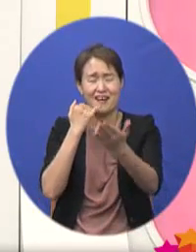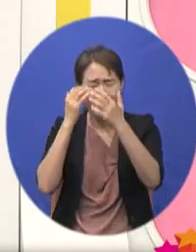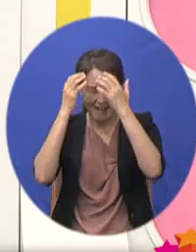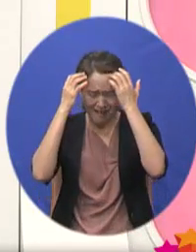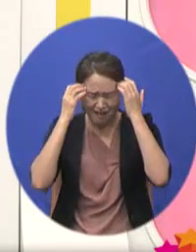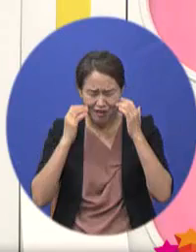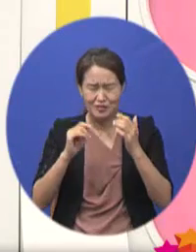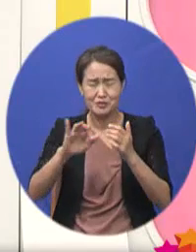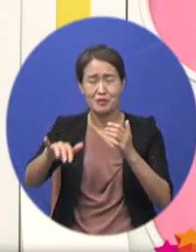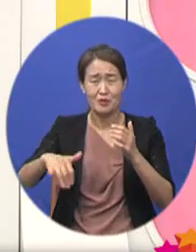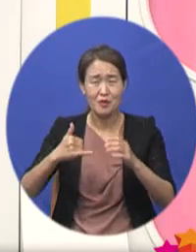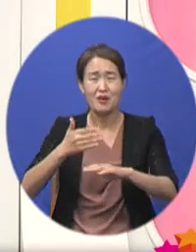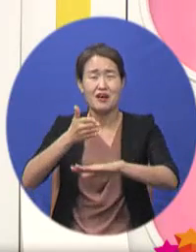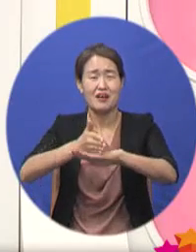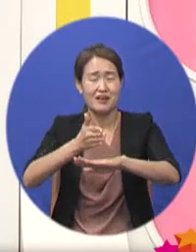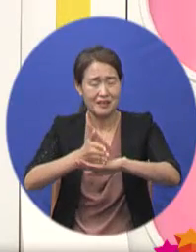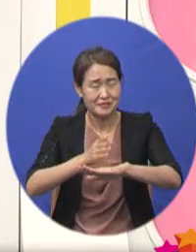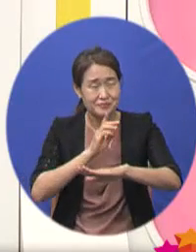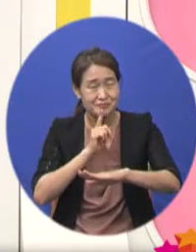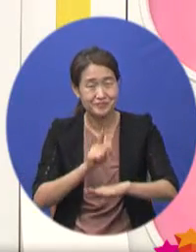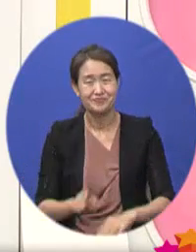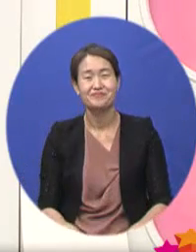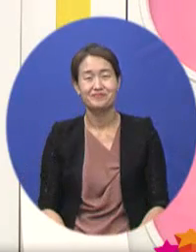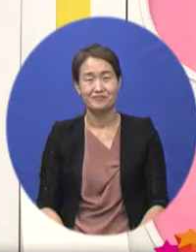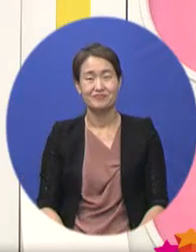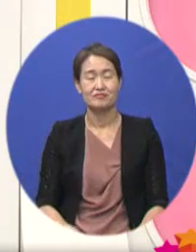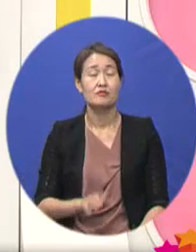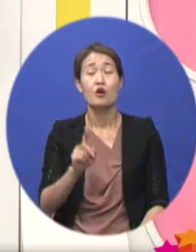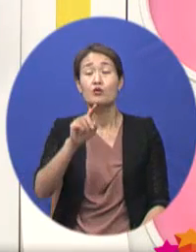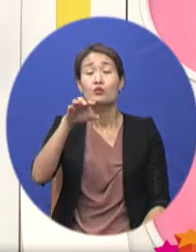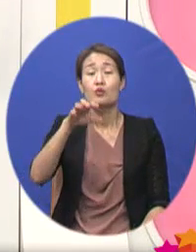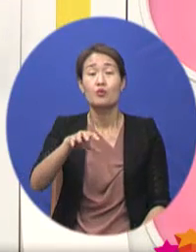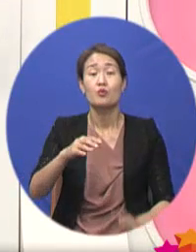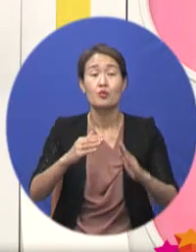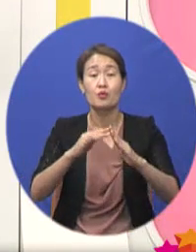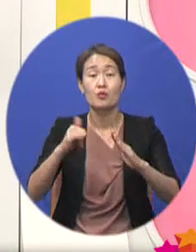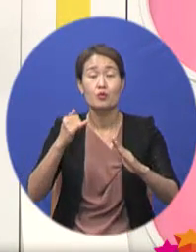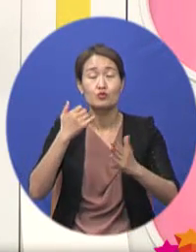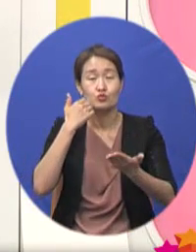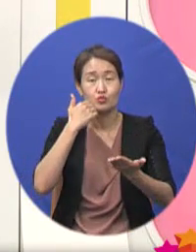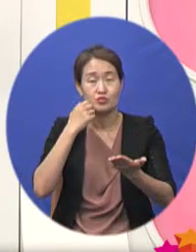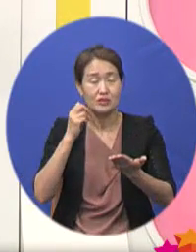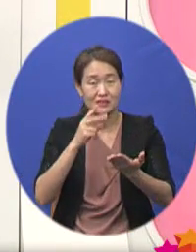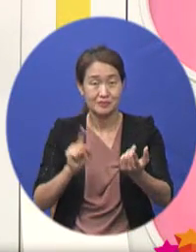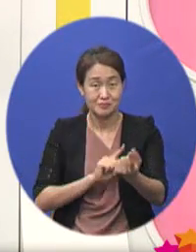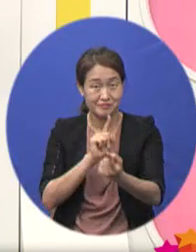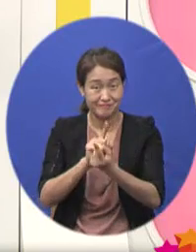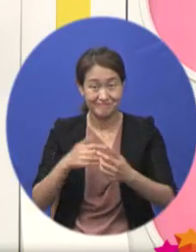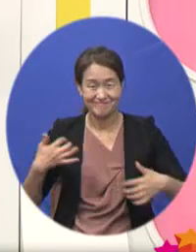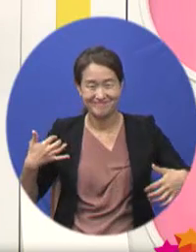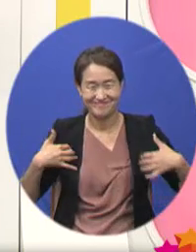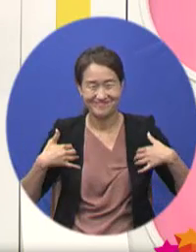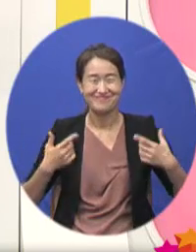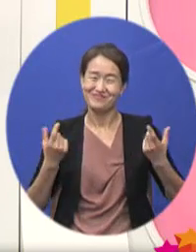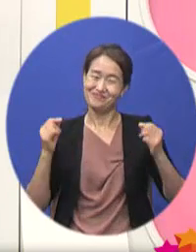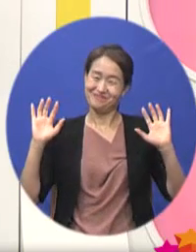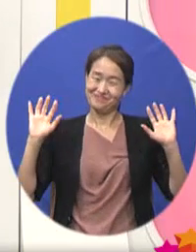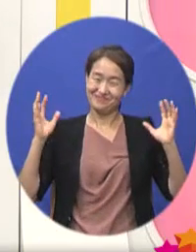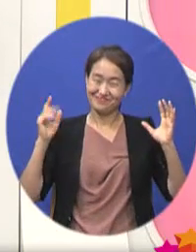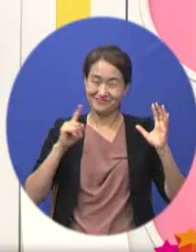더운데 전화 주셔서 감사합니다. 참여해 주셔서. 네. 자, 어디에서 네, 전화하시죠? 다시 만나서 반가워요. 예,